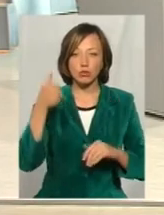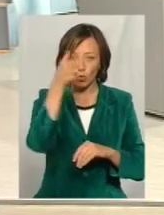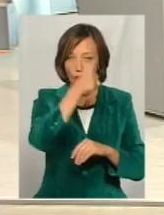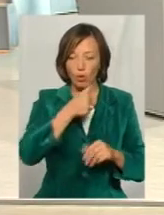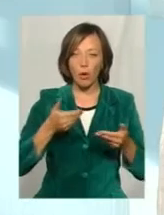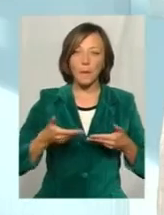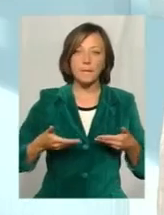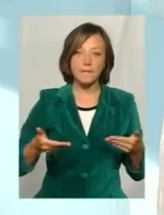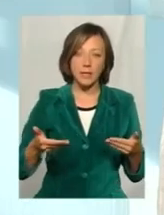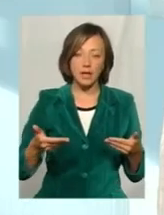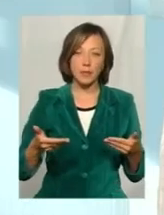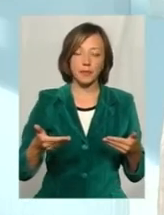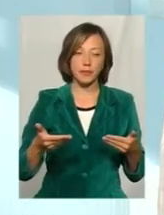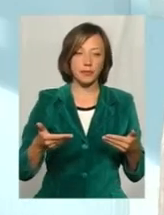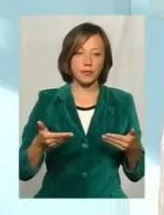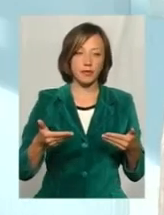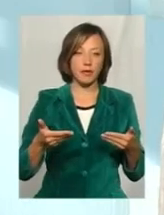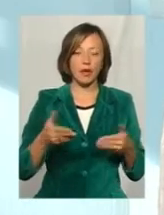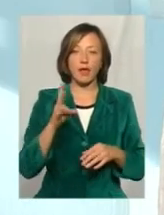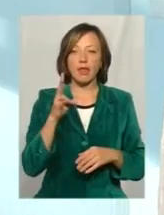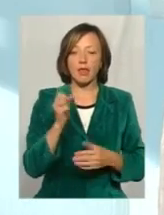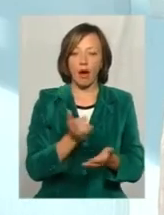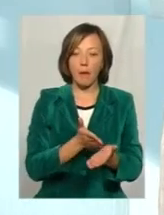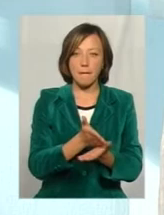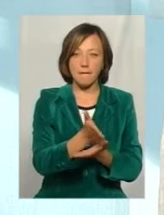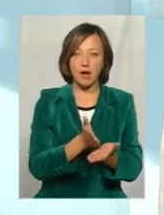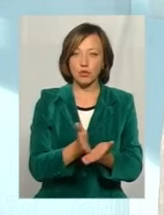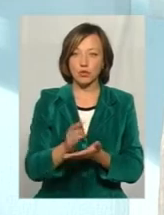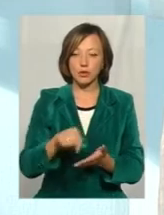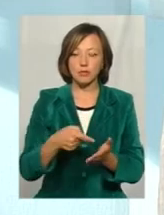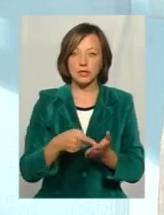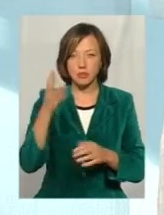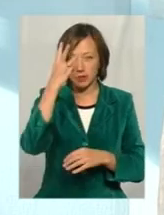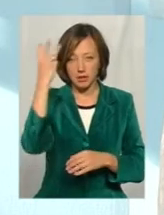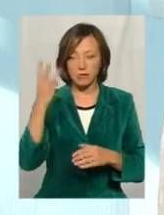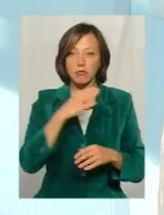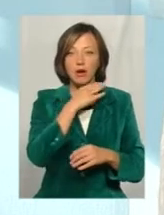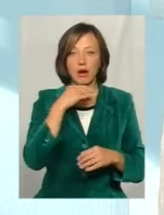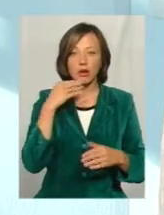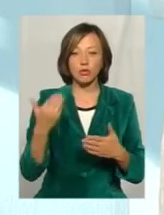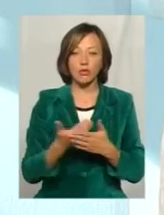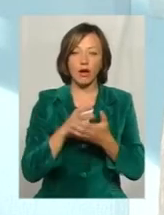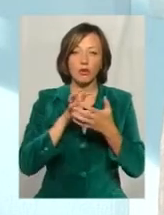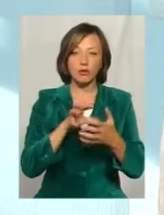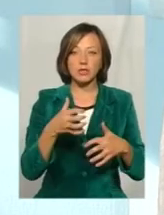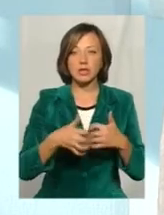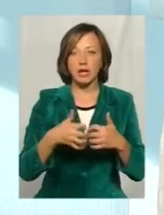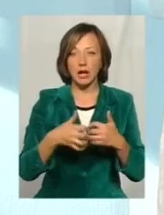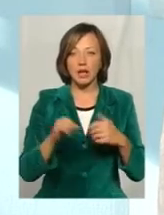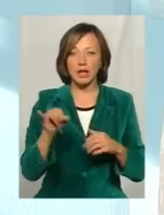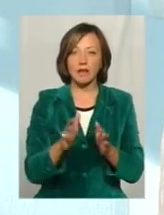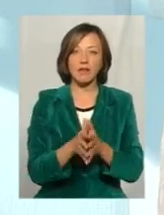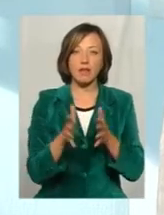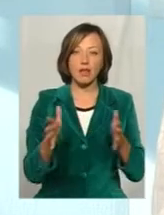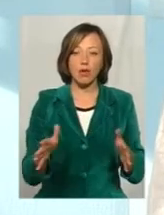ми на маршрути міста Хмельницького видать багато нових автобусів середньої та